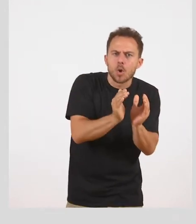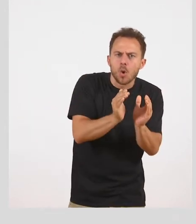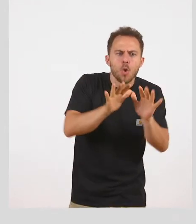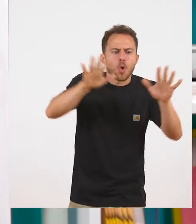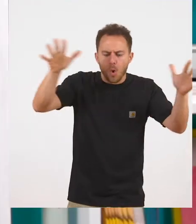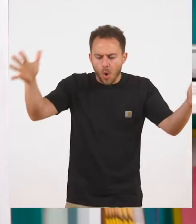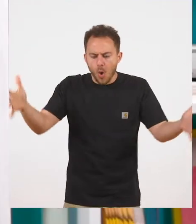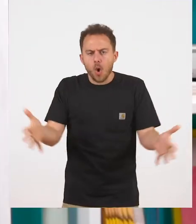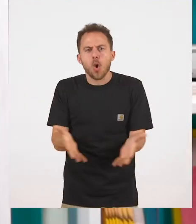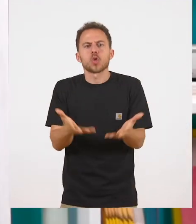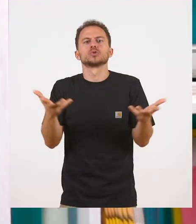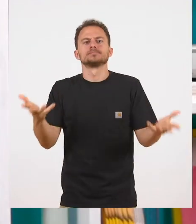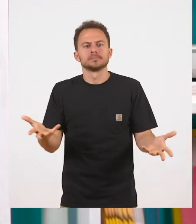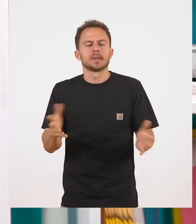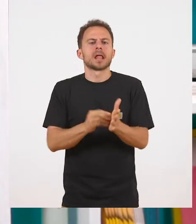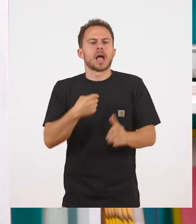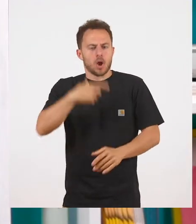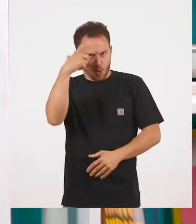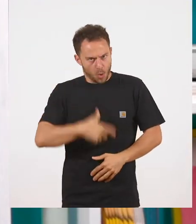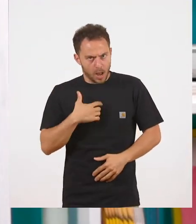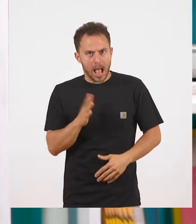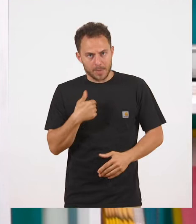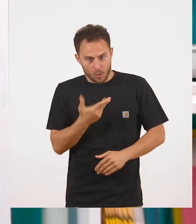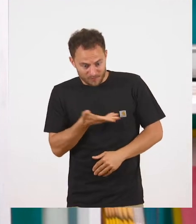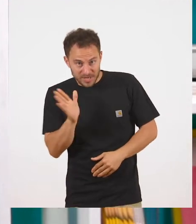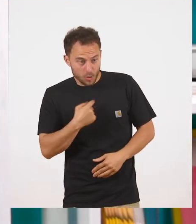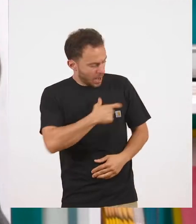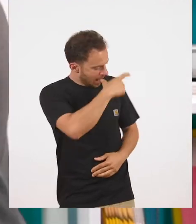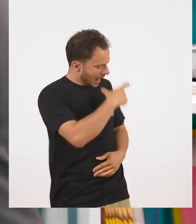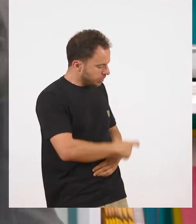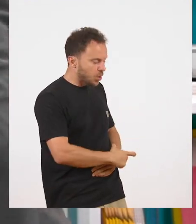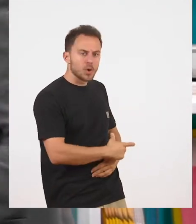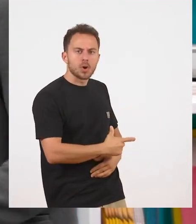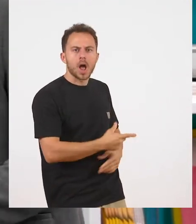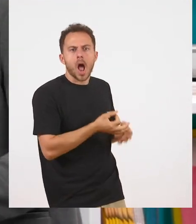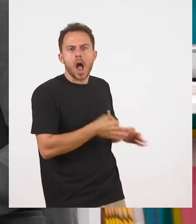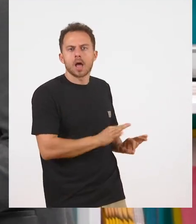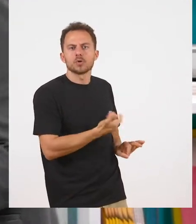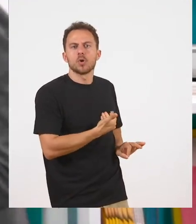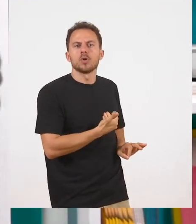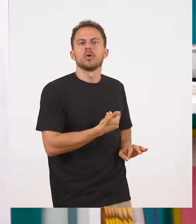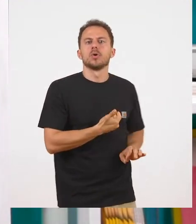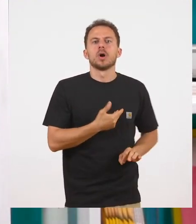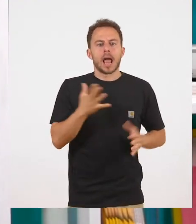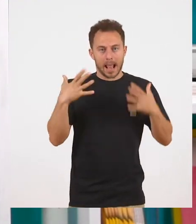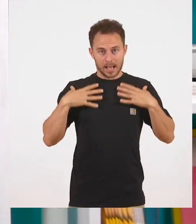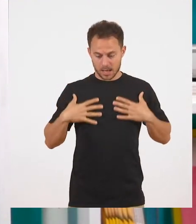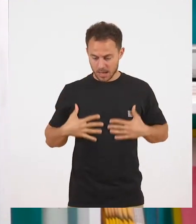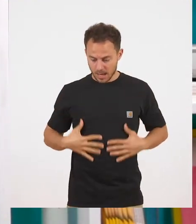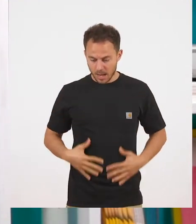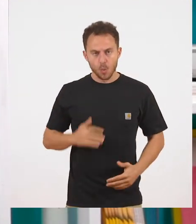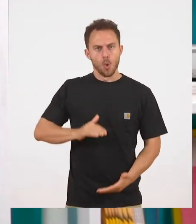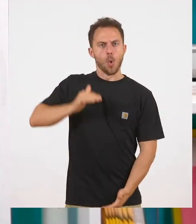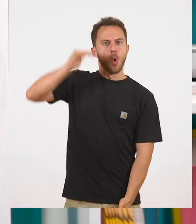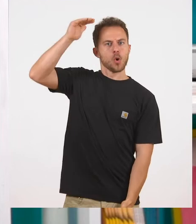κάποιο χώρο. Εγώ ο ίδιος καταλαμβάνω κάποιο χώρο. Εάν εγώ φύγω από το πλάνο σας, αυτός ο χώρος αδειάζει. Εγώ λοιπόν εδώ πιάνω ένα